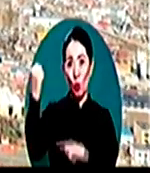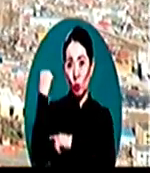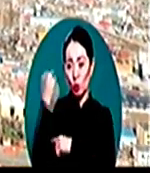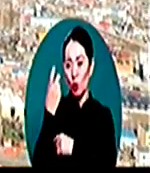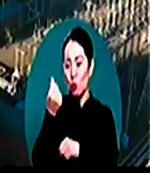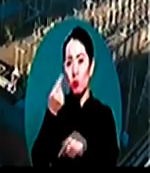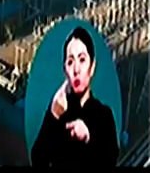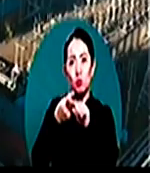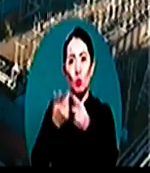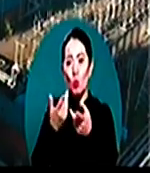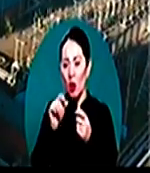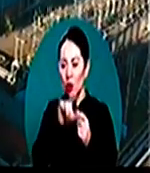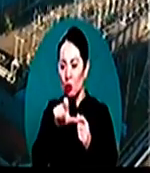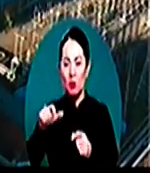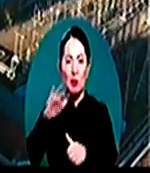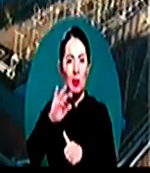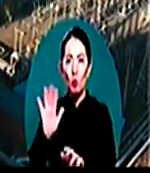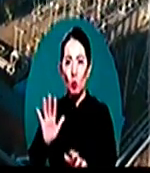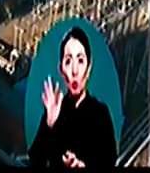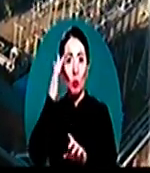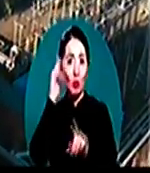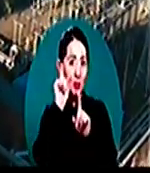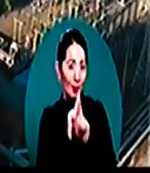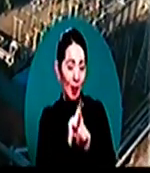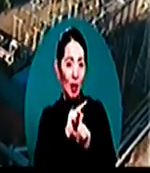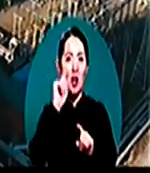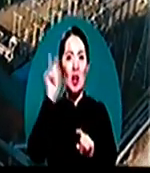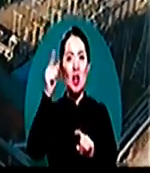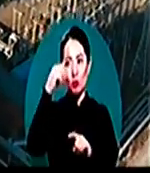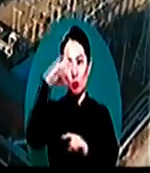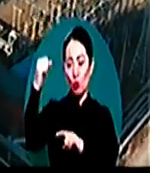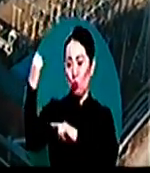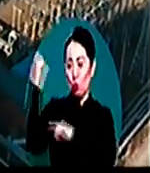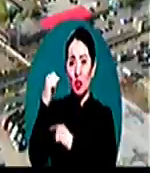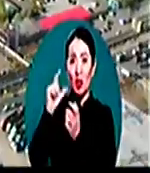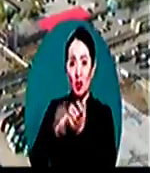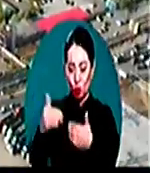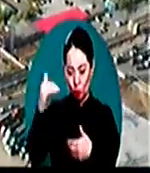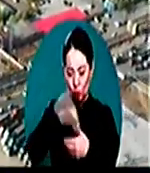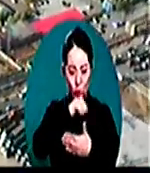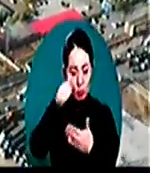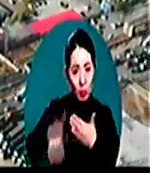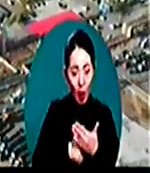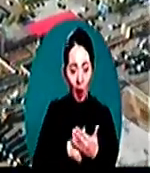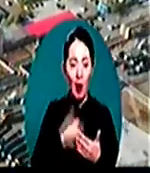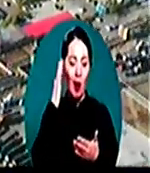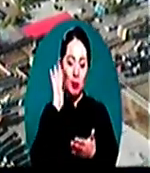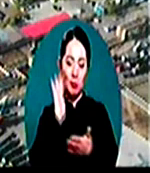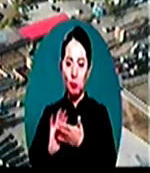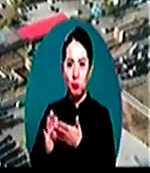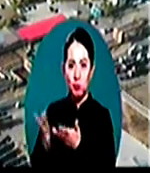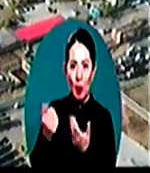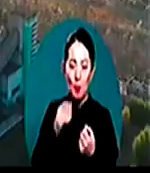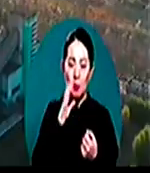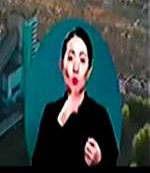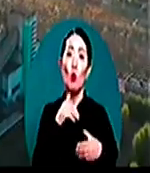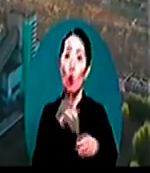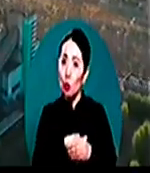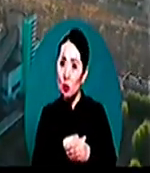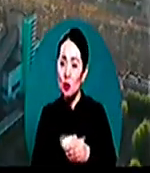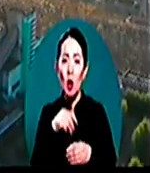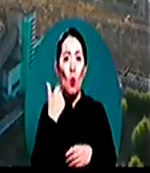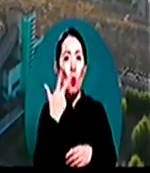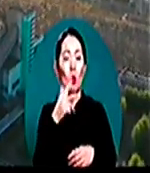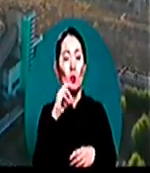хүчний үнийг айл өрхүүдэд дарамтгүй байхаар бодлого баримтлах, эрчим хүчний хэрэглээг дотооддоо хангаж экспортлогч орон болохоор тусгажээ. Энэ